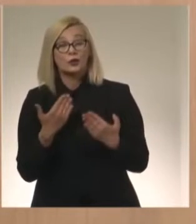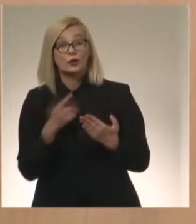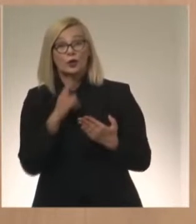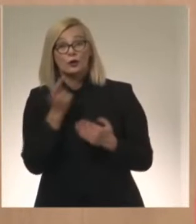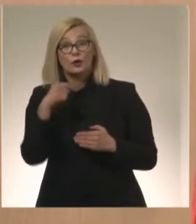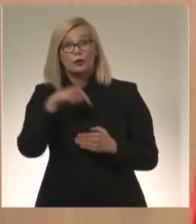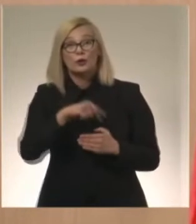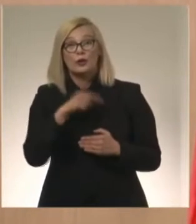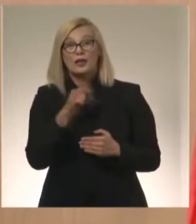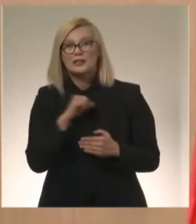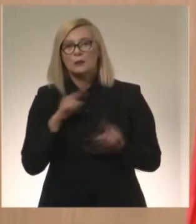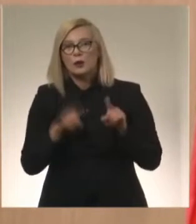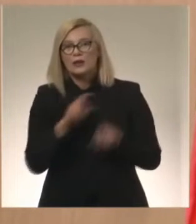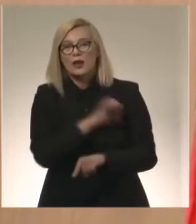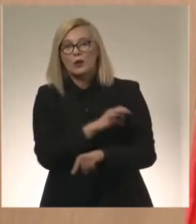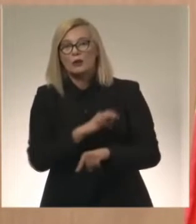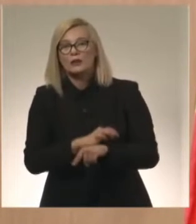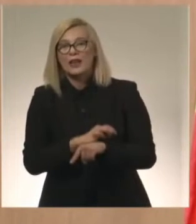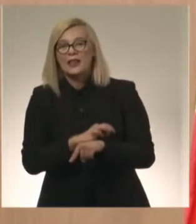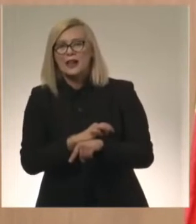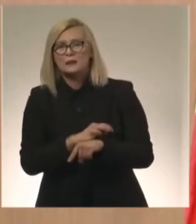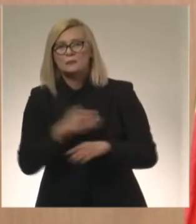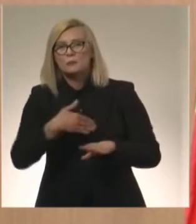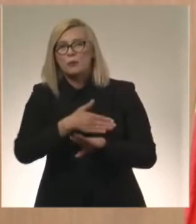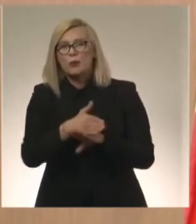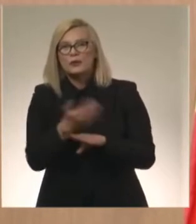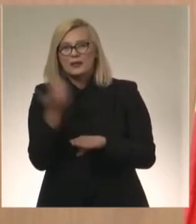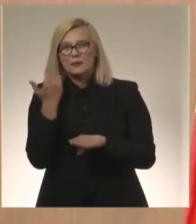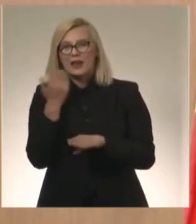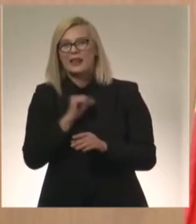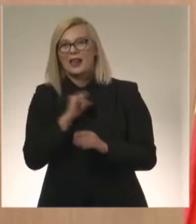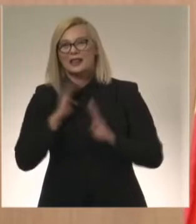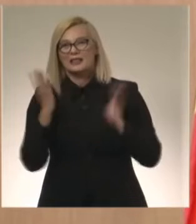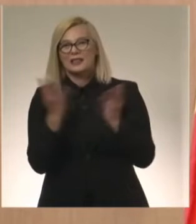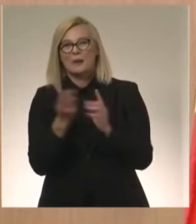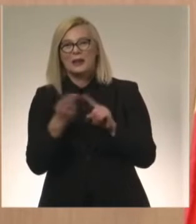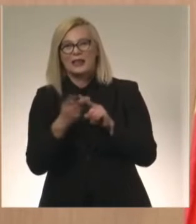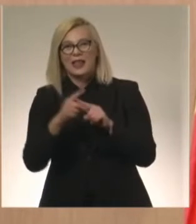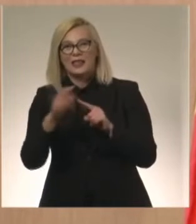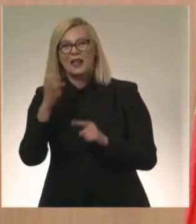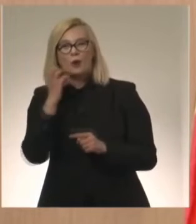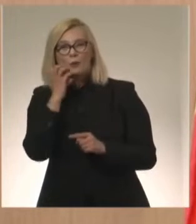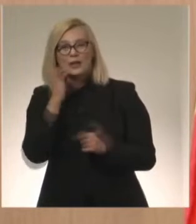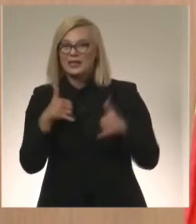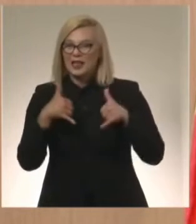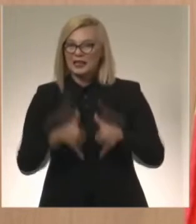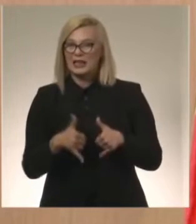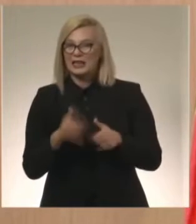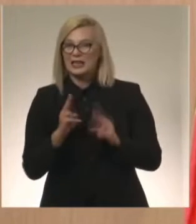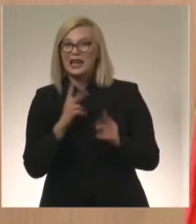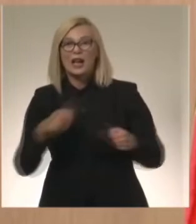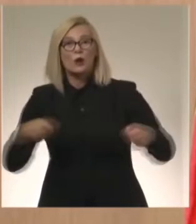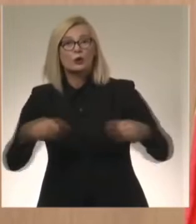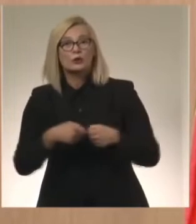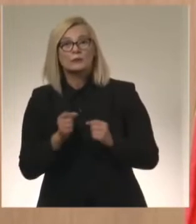vendet e rajonit krijon dilema që mund të rezultojnë në zvoglimin e besimit të qytetarëve ndaj BE-s. Megjithatë, madje edhe me këto